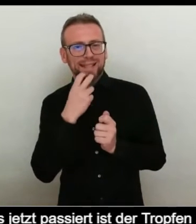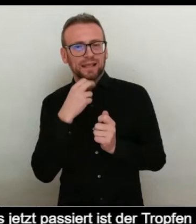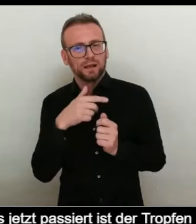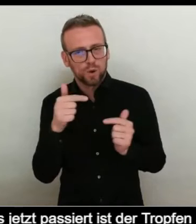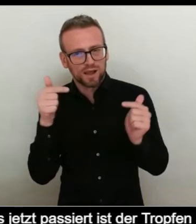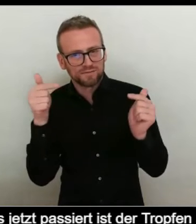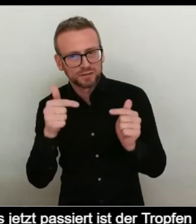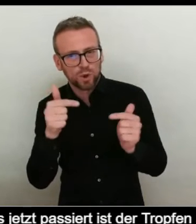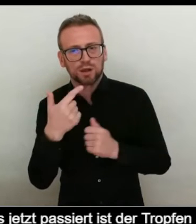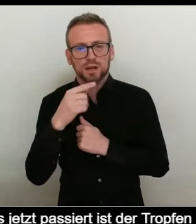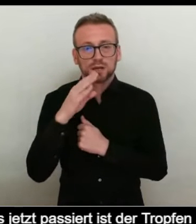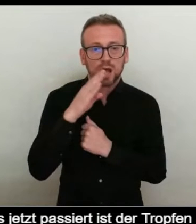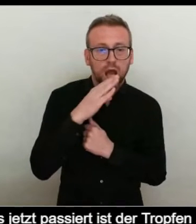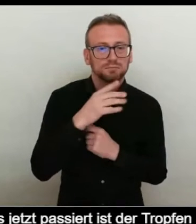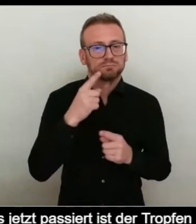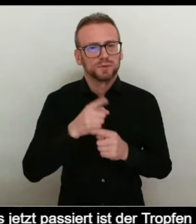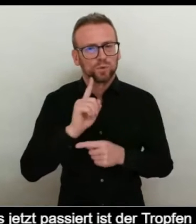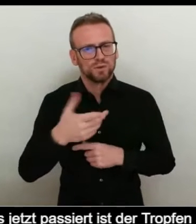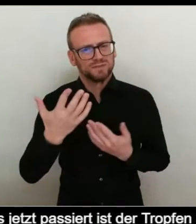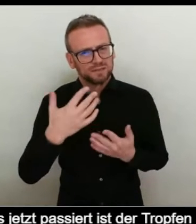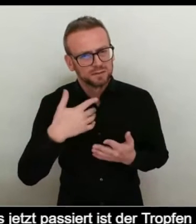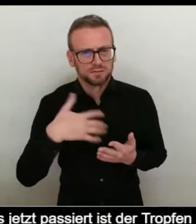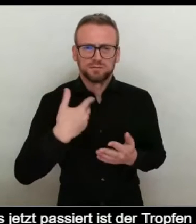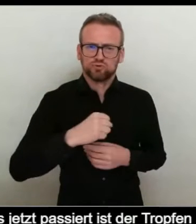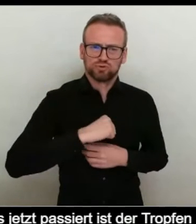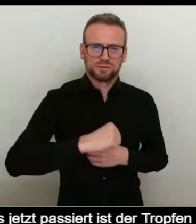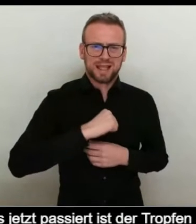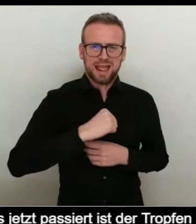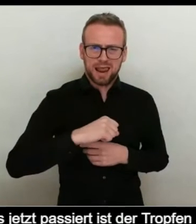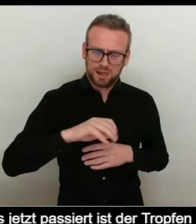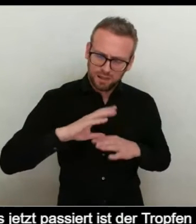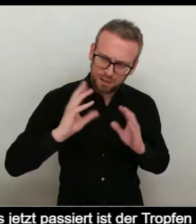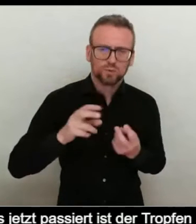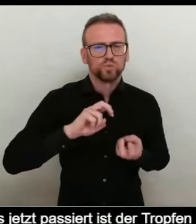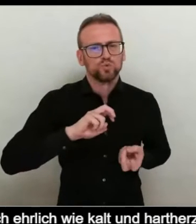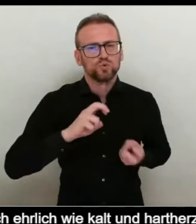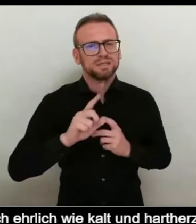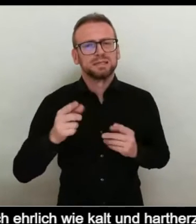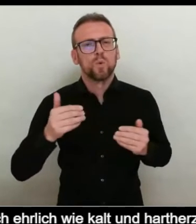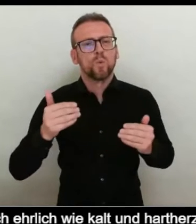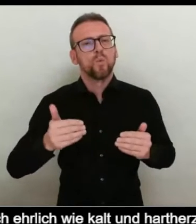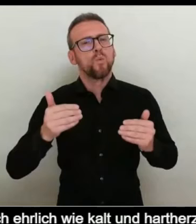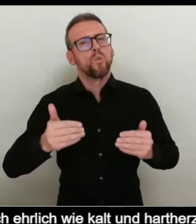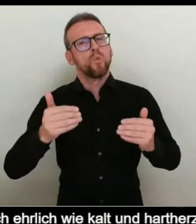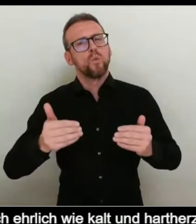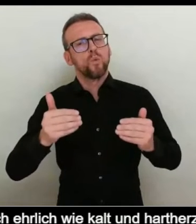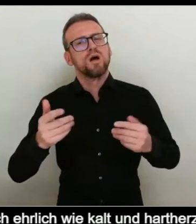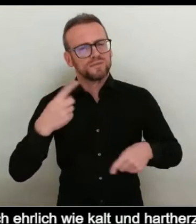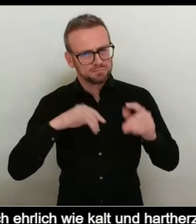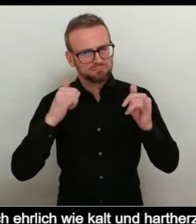Sie beschäftigt sich nicht mit einem der drängendsten Themen, vielleicht dem drängendsten Thema innenpolitisch. Außenpolitik ist was anders, logischerweise.